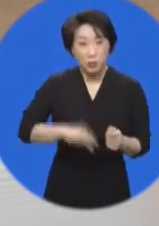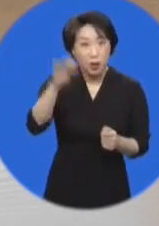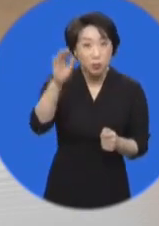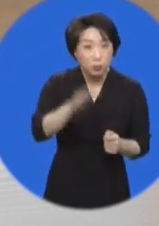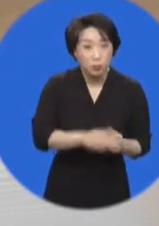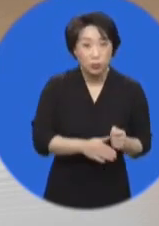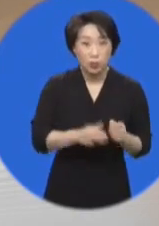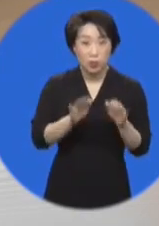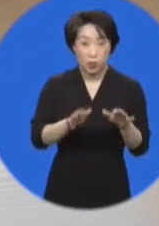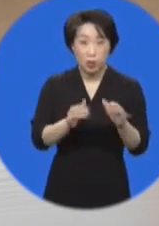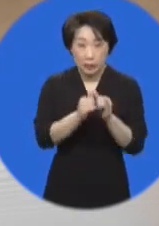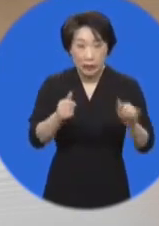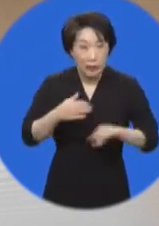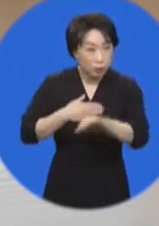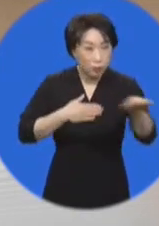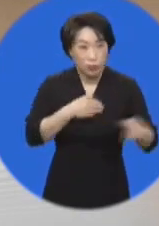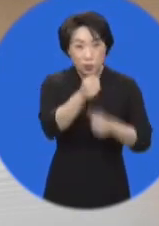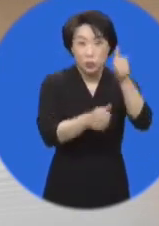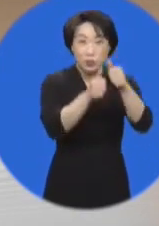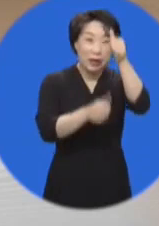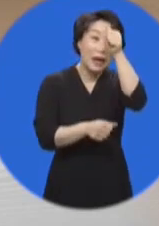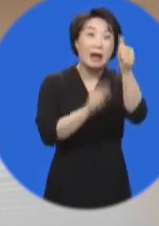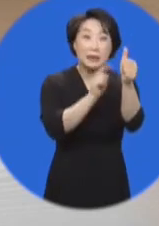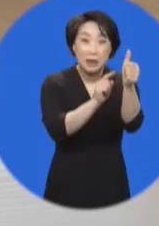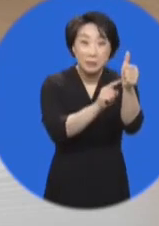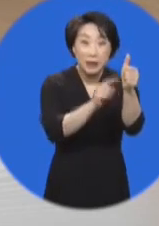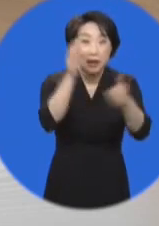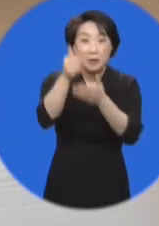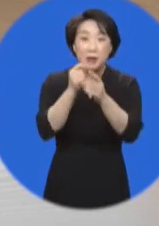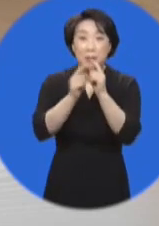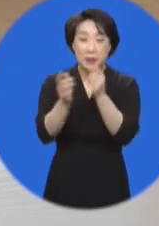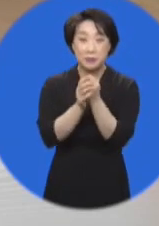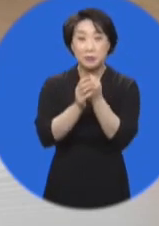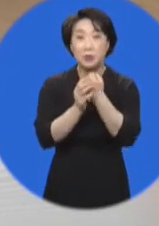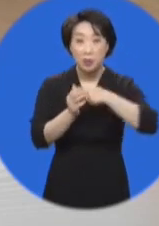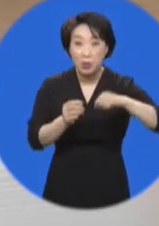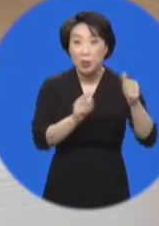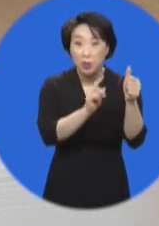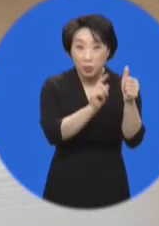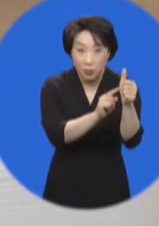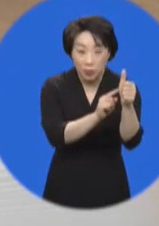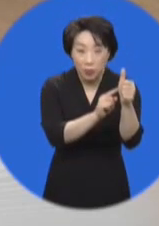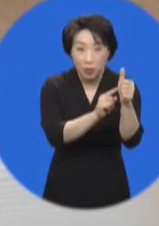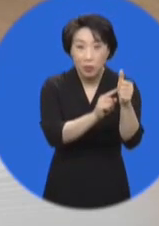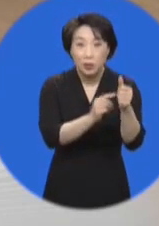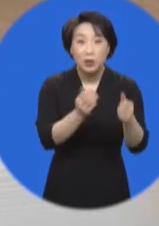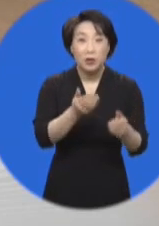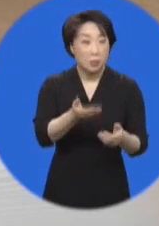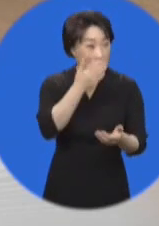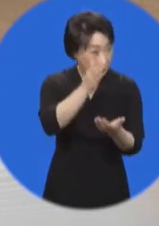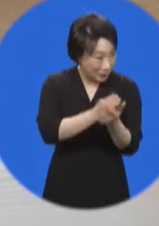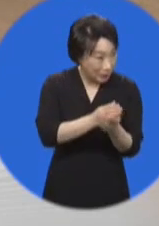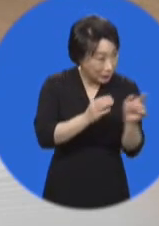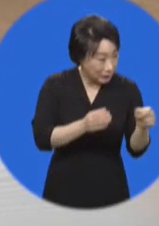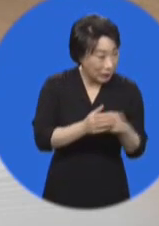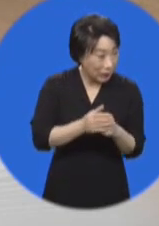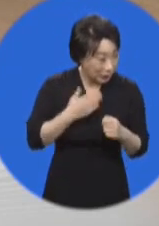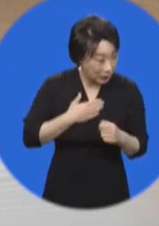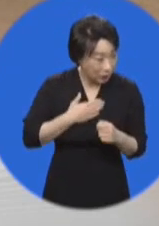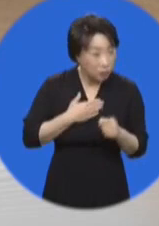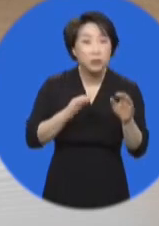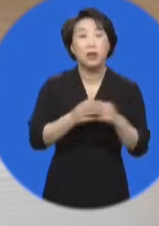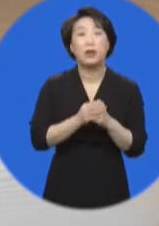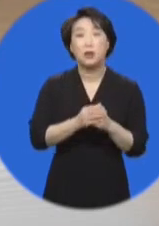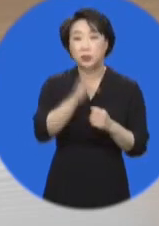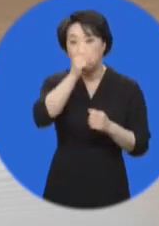태초부터 우리 조상인 아담이 하나님 말씀을 거역하고 먹지 말라는 실과